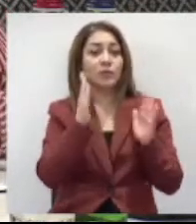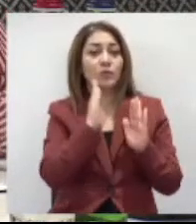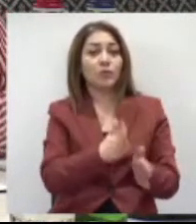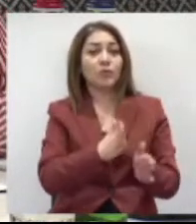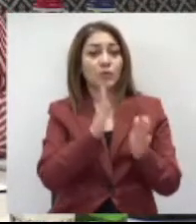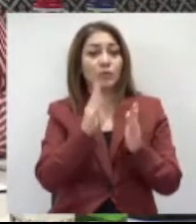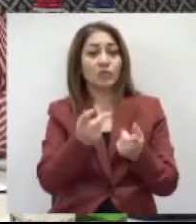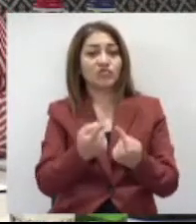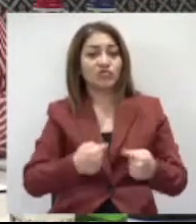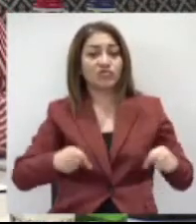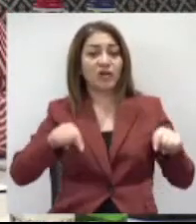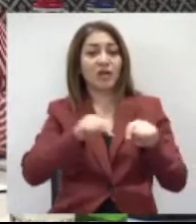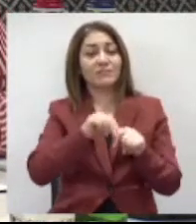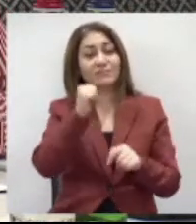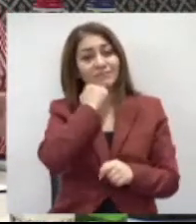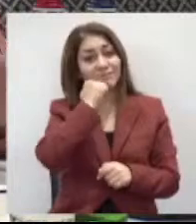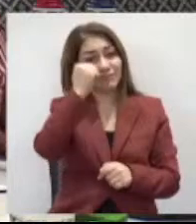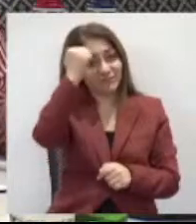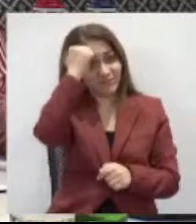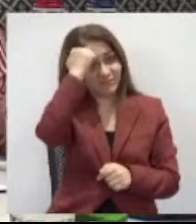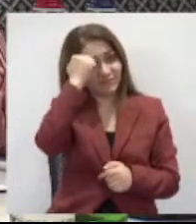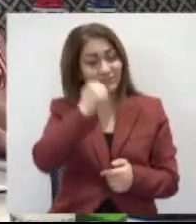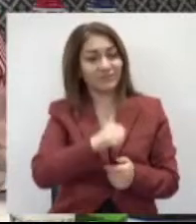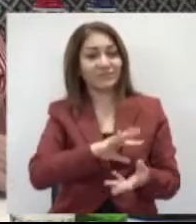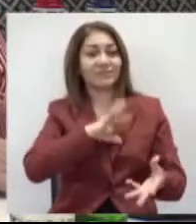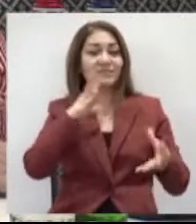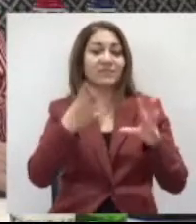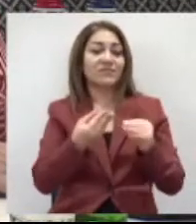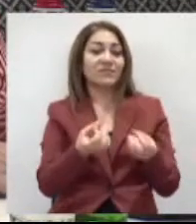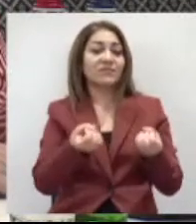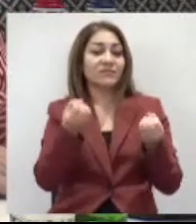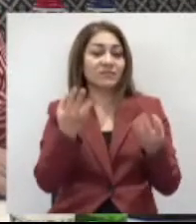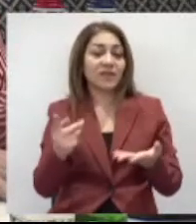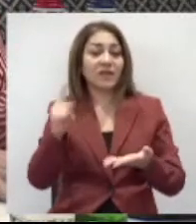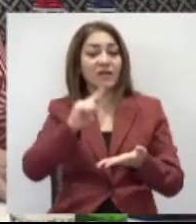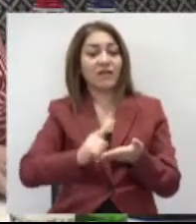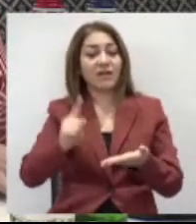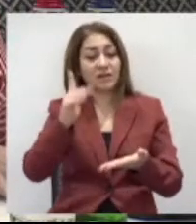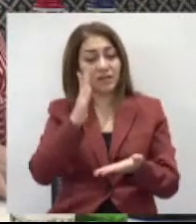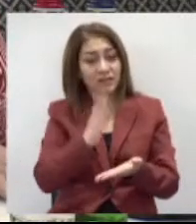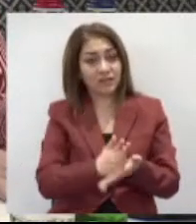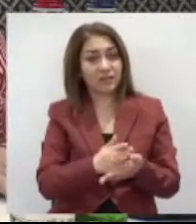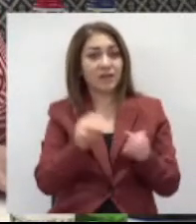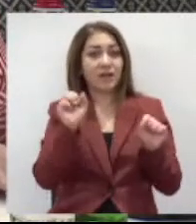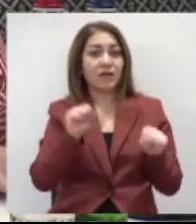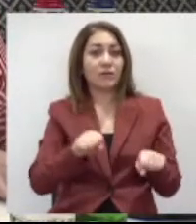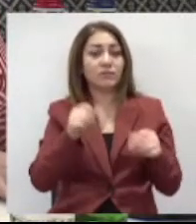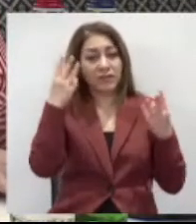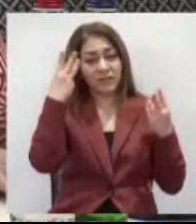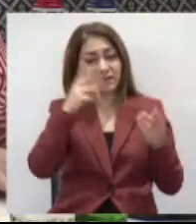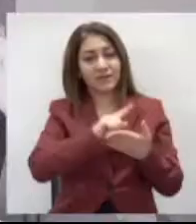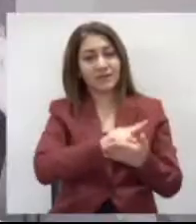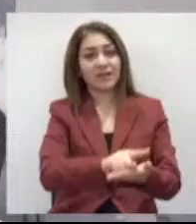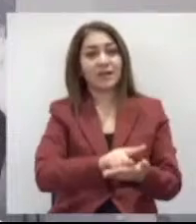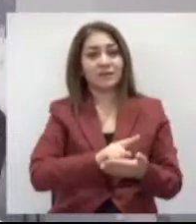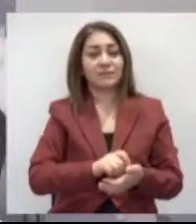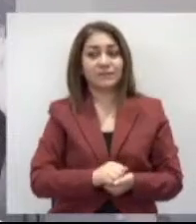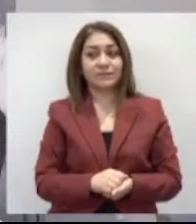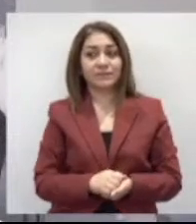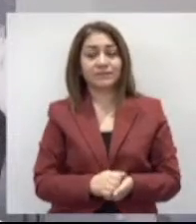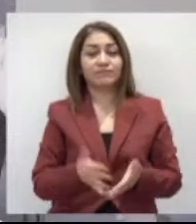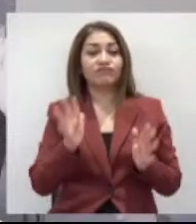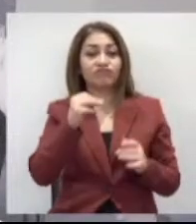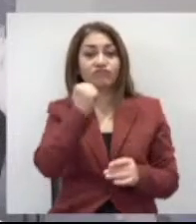շրջանակում։ Շնորհակալ եմ, երևի ամփոփ այսքանը, եթե հարցեր լինեն, կարող ենք այդ տարբերակով եւս քննարկել։